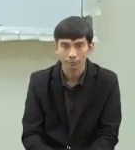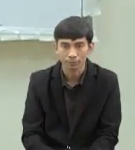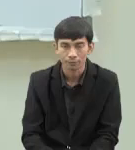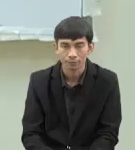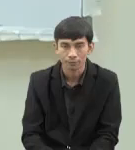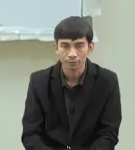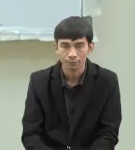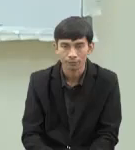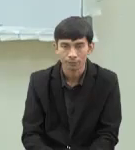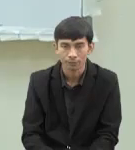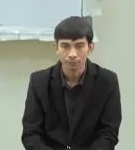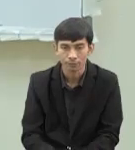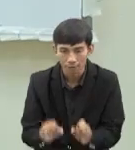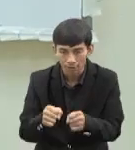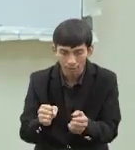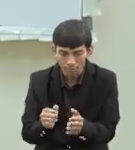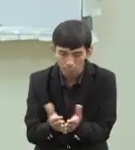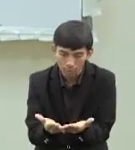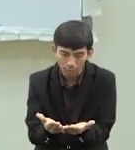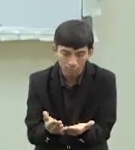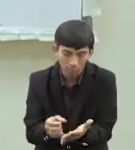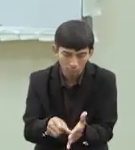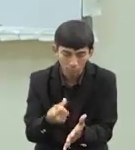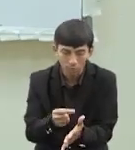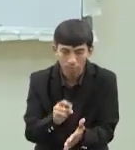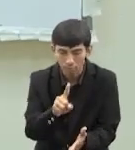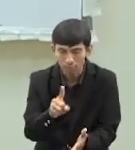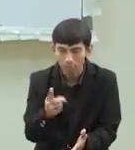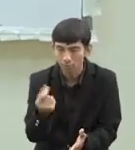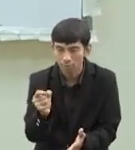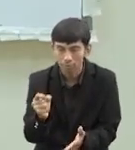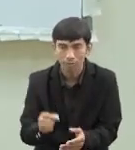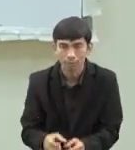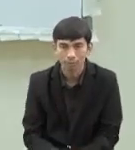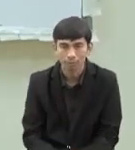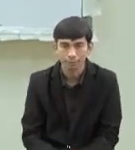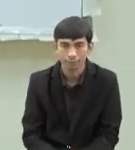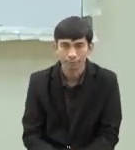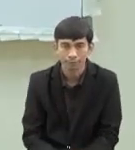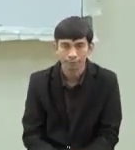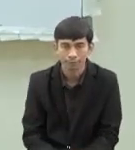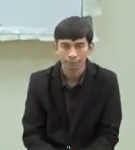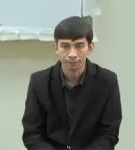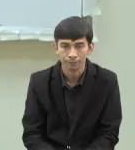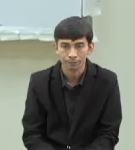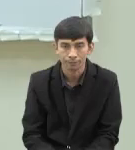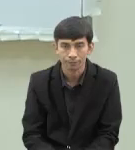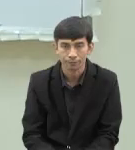con ai bao sập hơi tầm bò tí mà đợi đọc bà nè con á